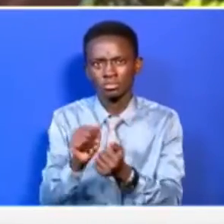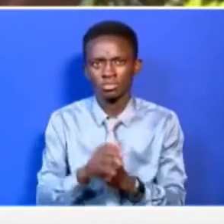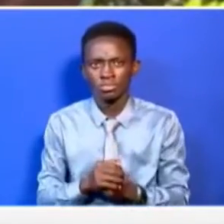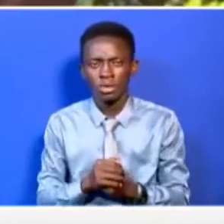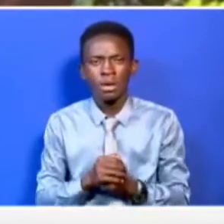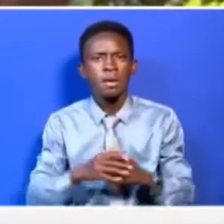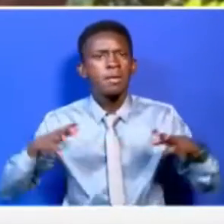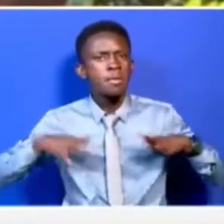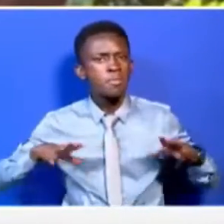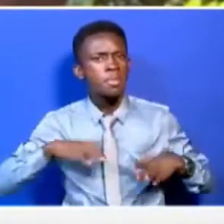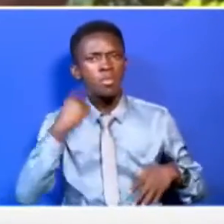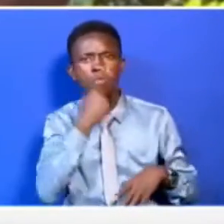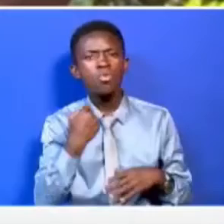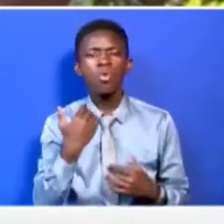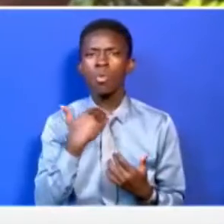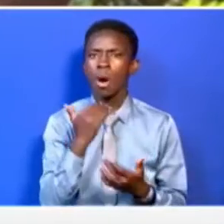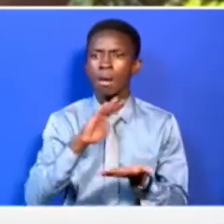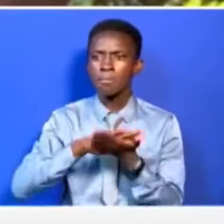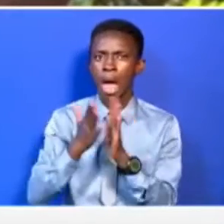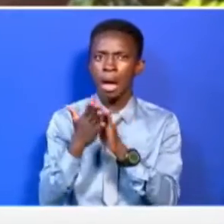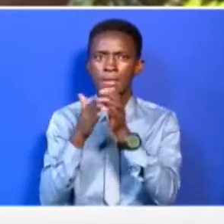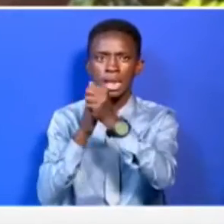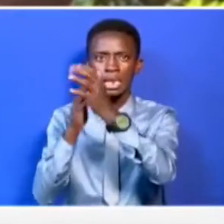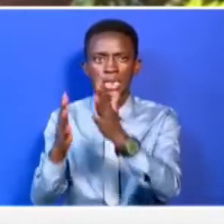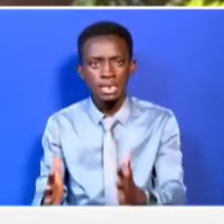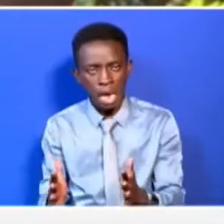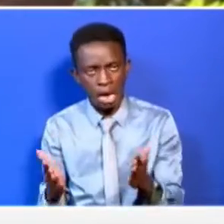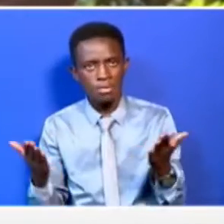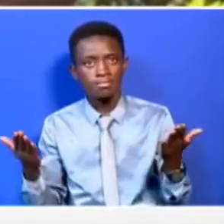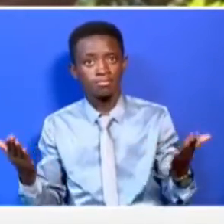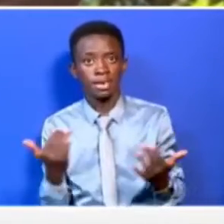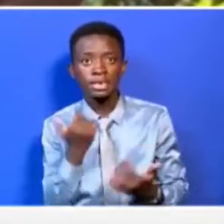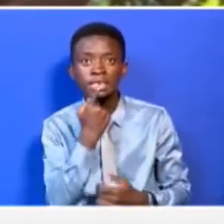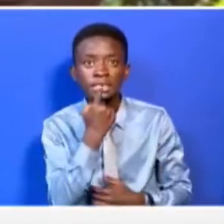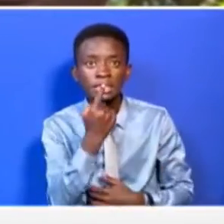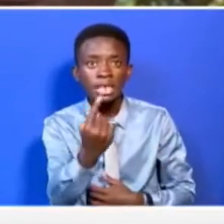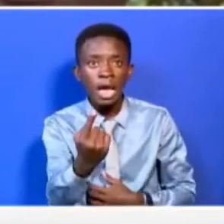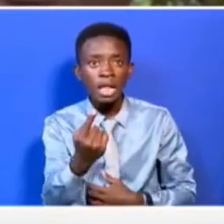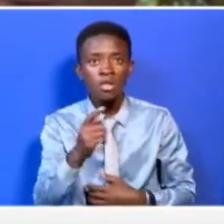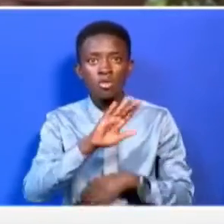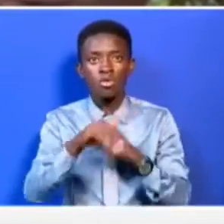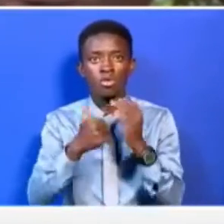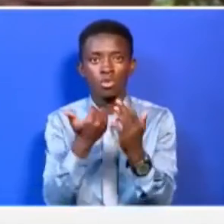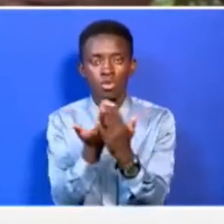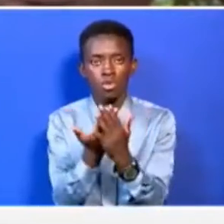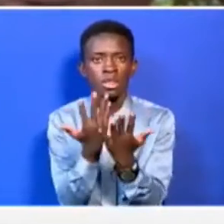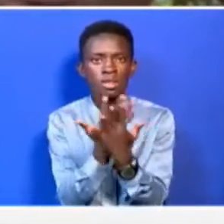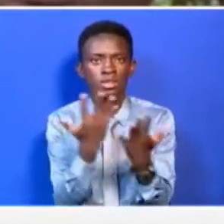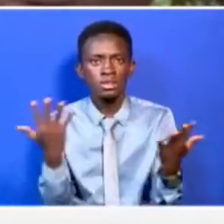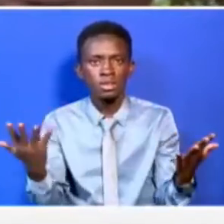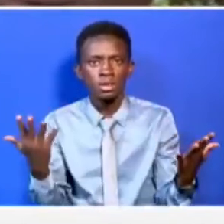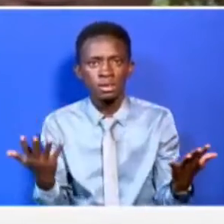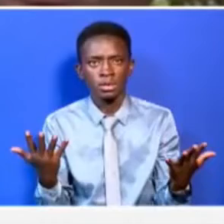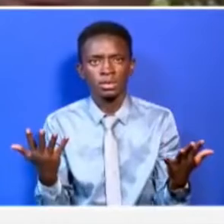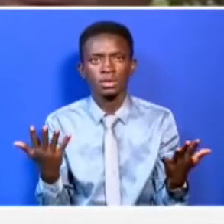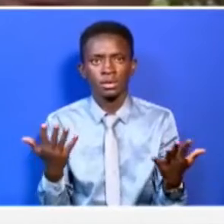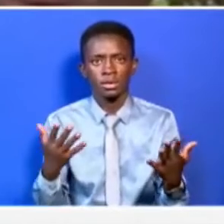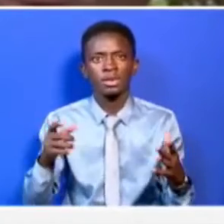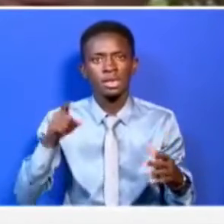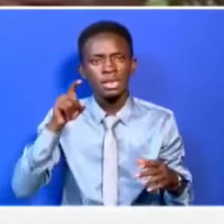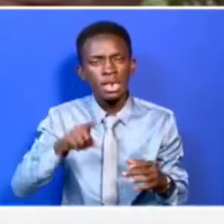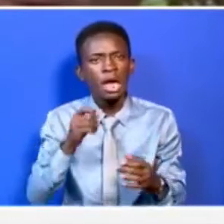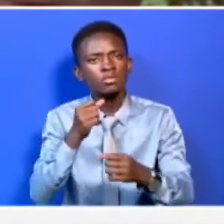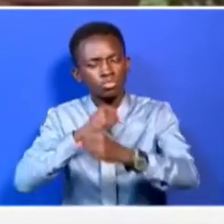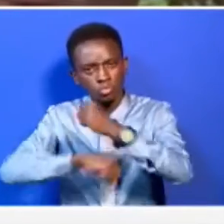kuwa viongozi, Yesu ametupatia kielelezo ya kwamba tusiitwe bwana mkubwa, lakini tuitwe